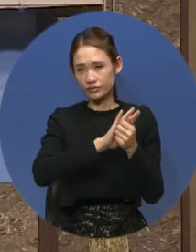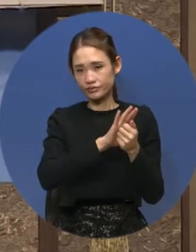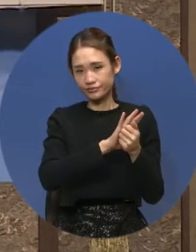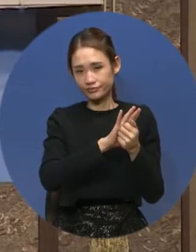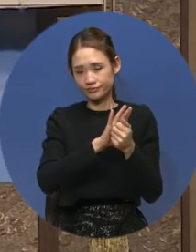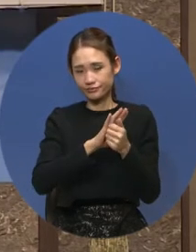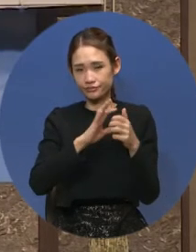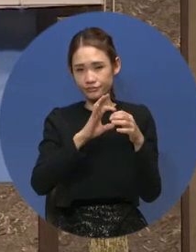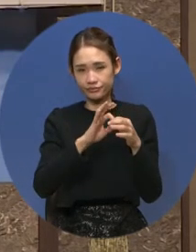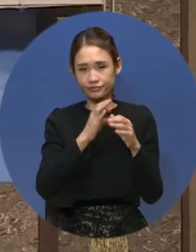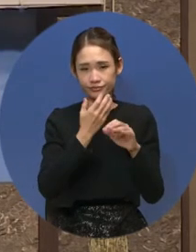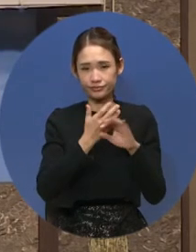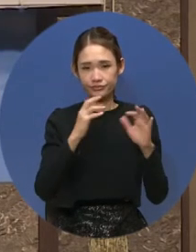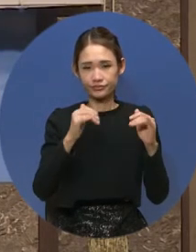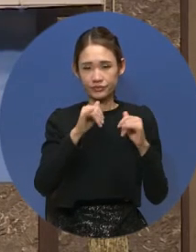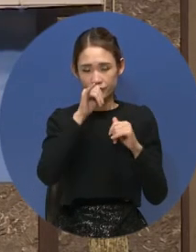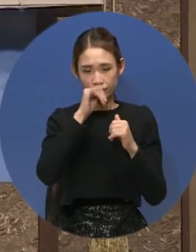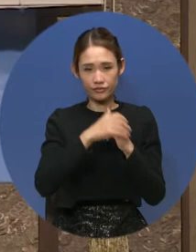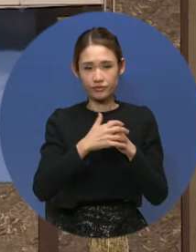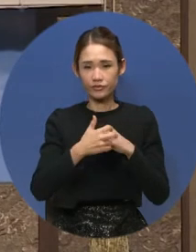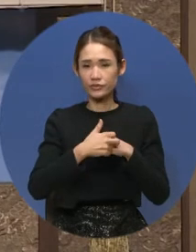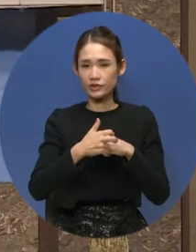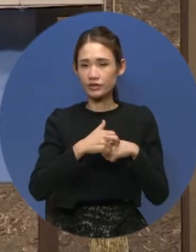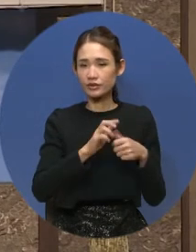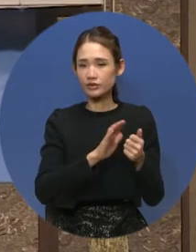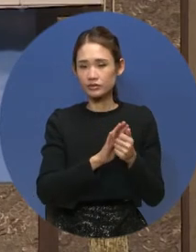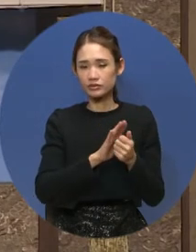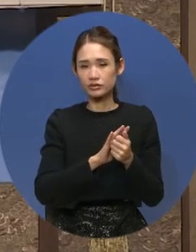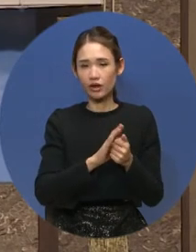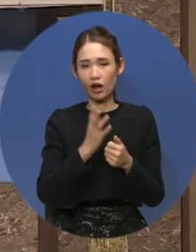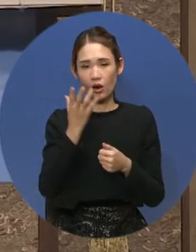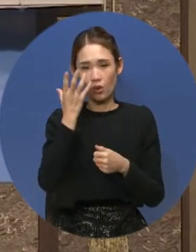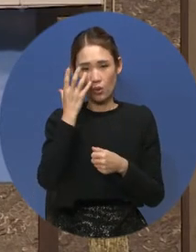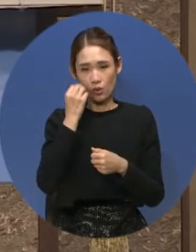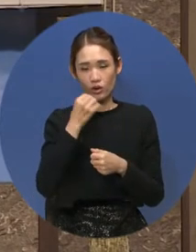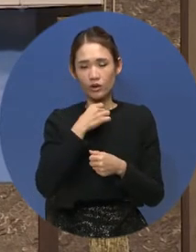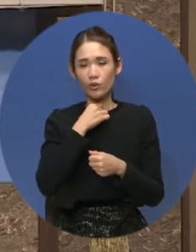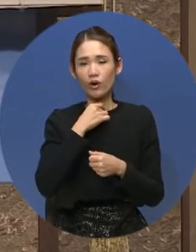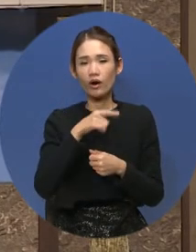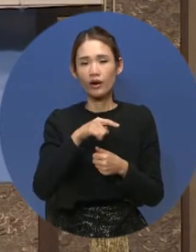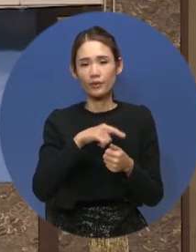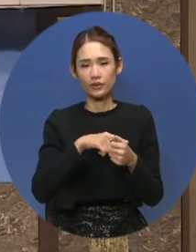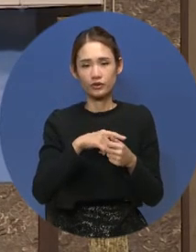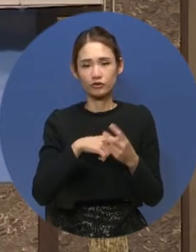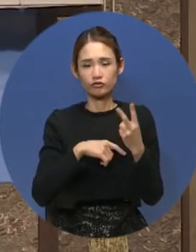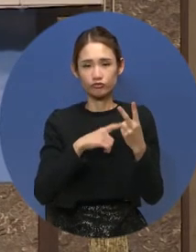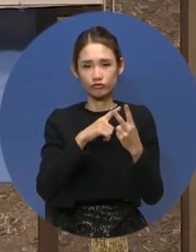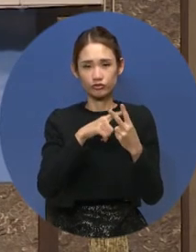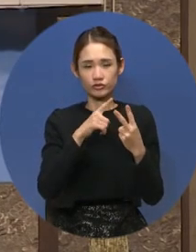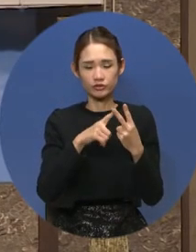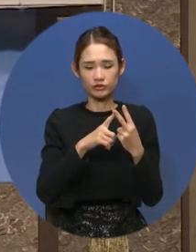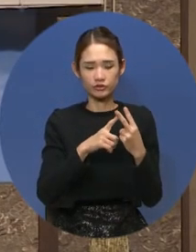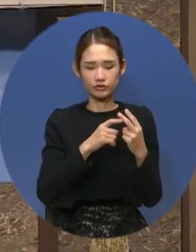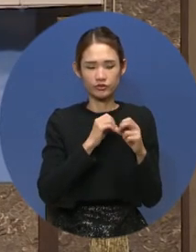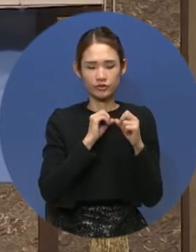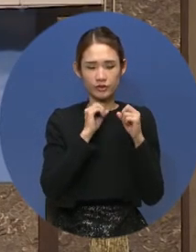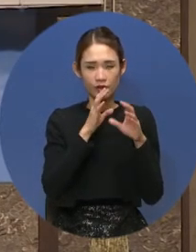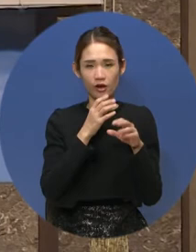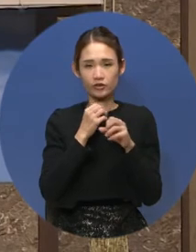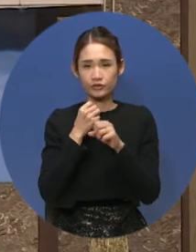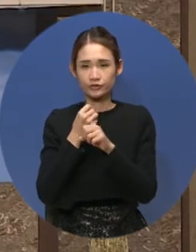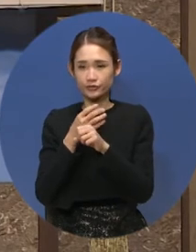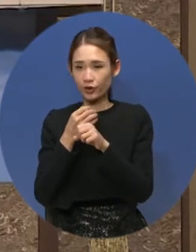연계해서 해외에 있는 그런 의료 서비스를 원하는 분들한테 두 가지를